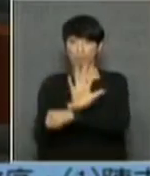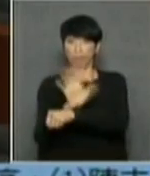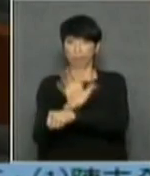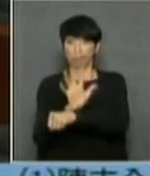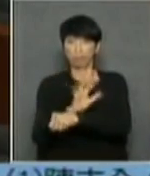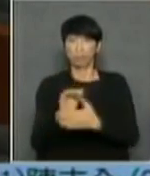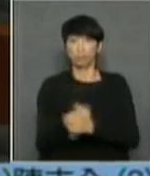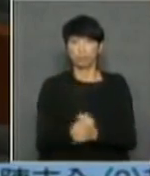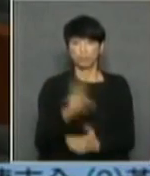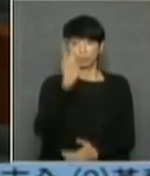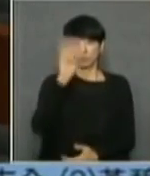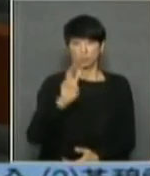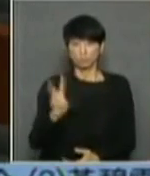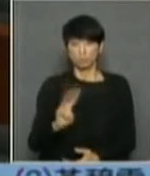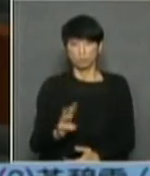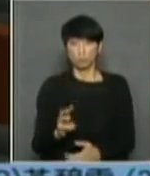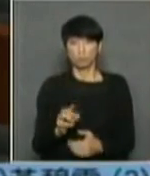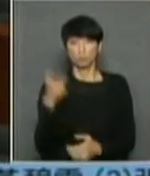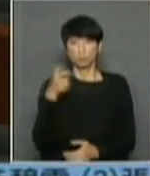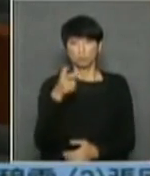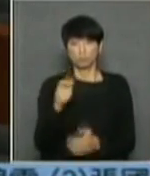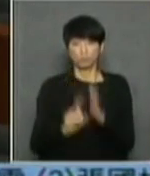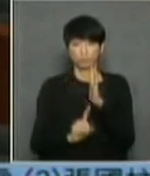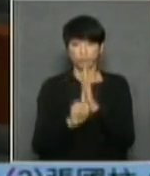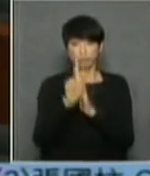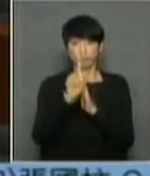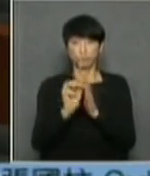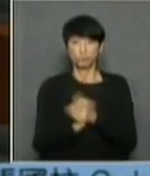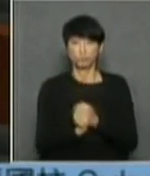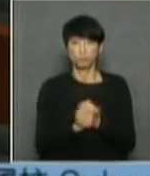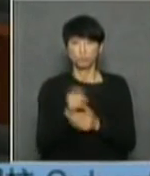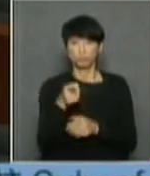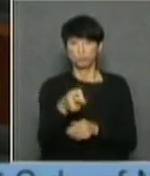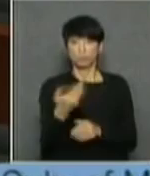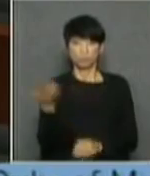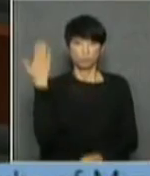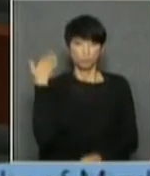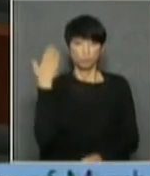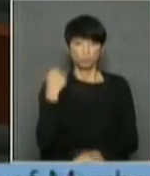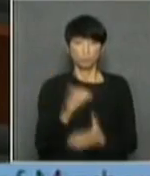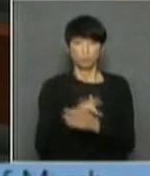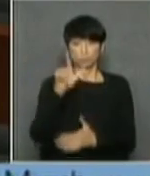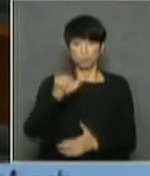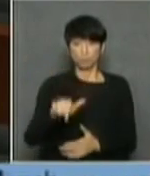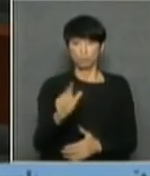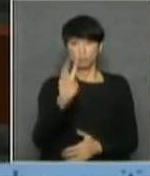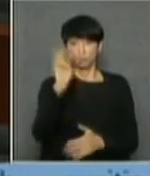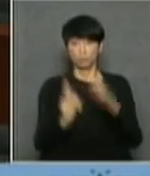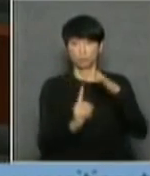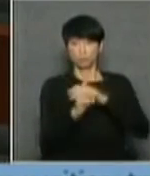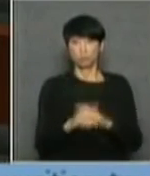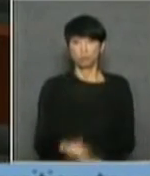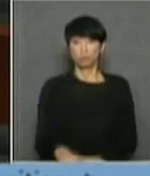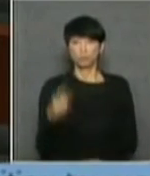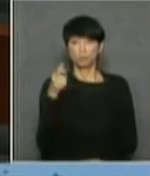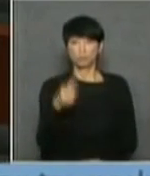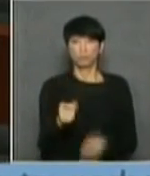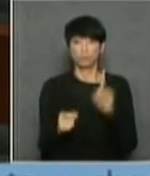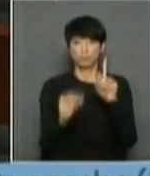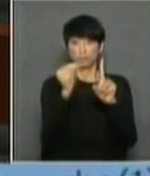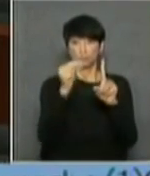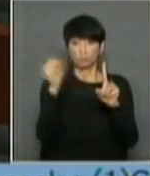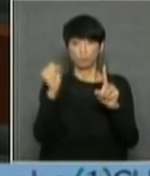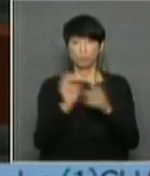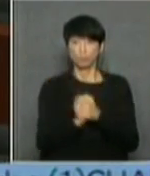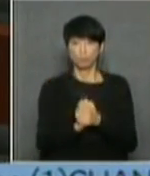量係大增嘅。咁好似呢位居民咁呢，佢以前即係上一期呢佢只係交170蚊嘅水費，